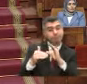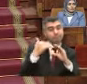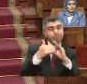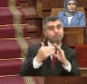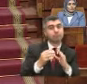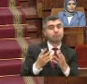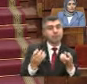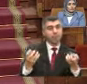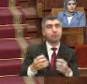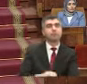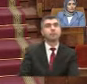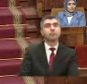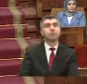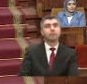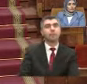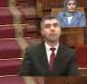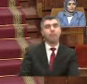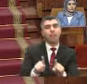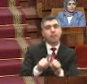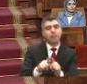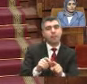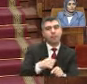الدراسه، اضافه الى دراسه الجدوى